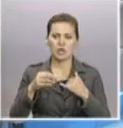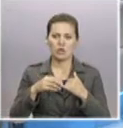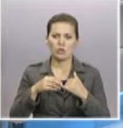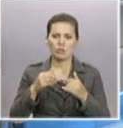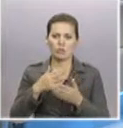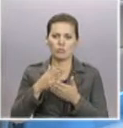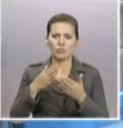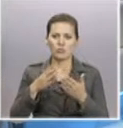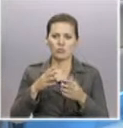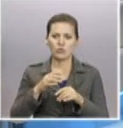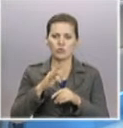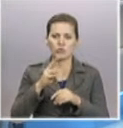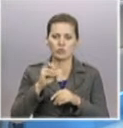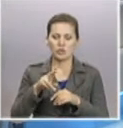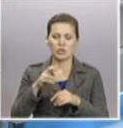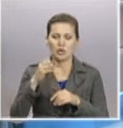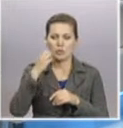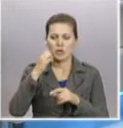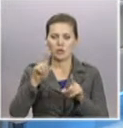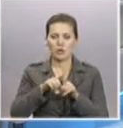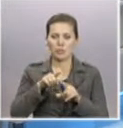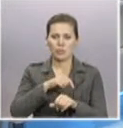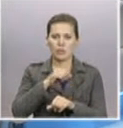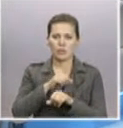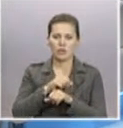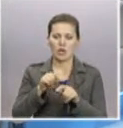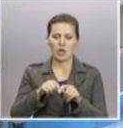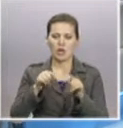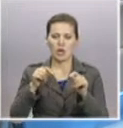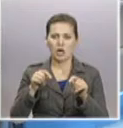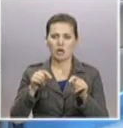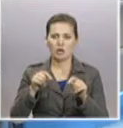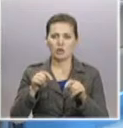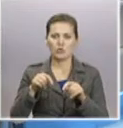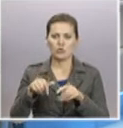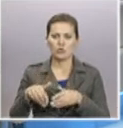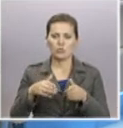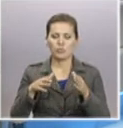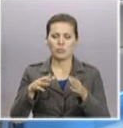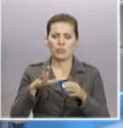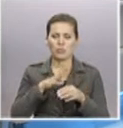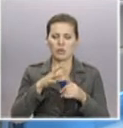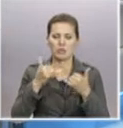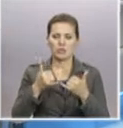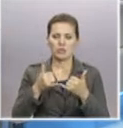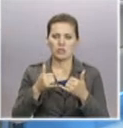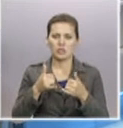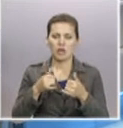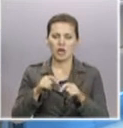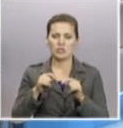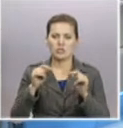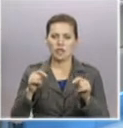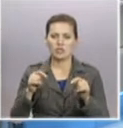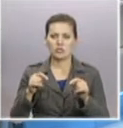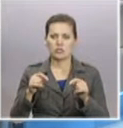егер Достық немесе мына Москва Сайрам бекеттері ашық жолмен әдіспен орындалса, ашық әдіспен